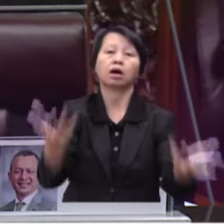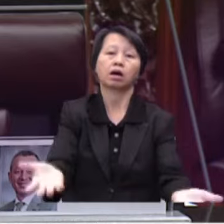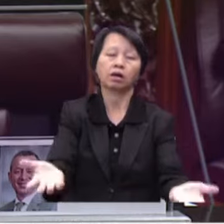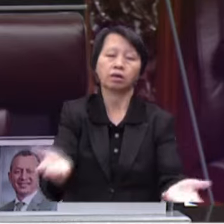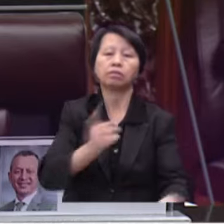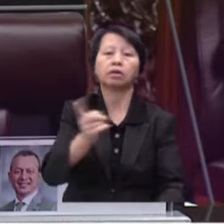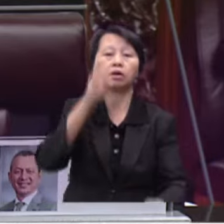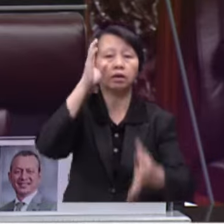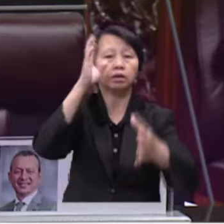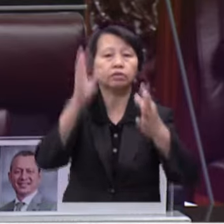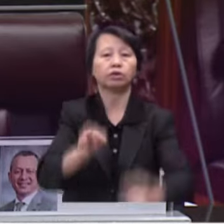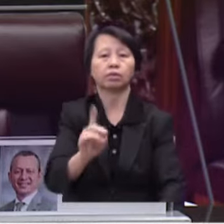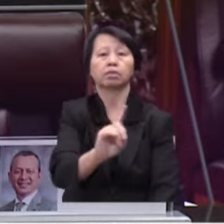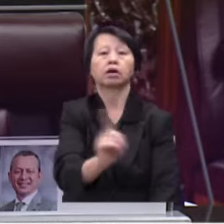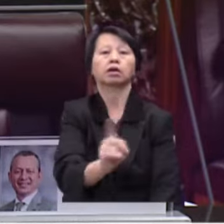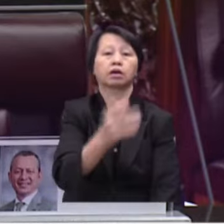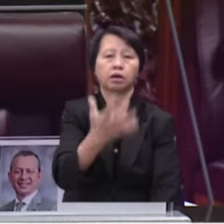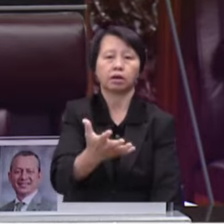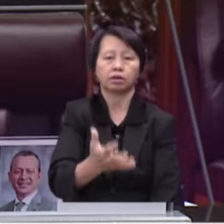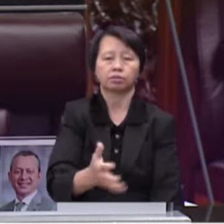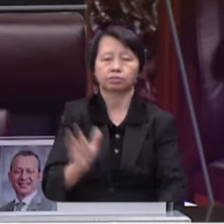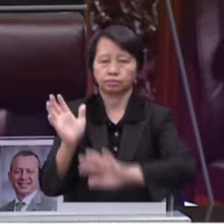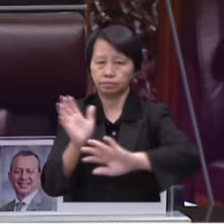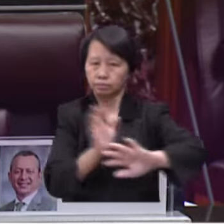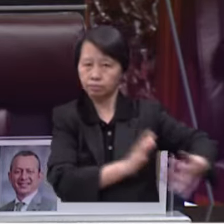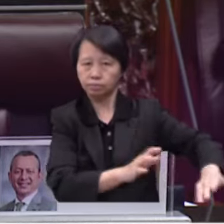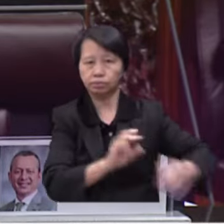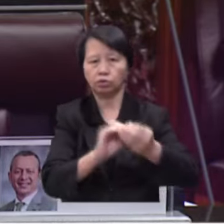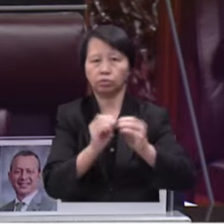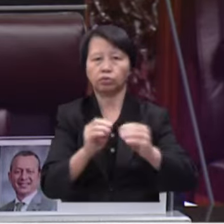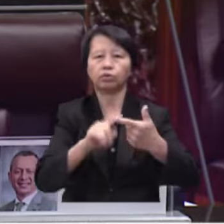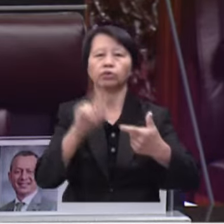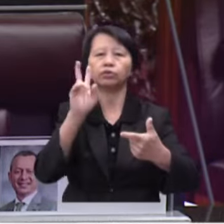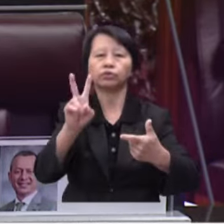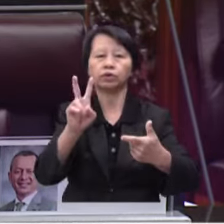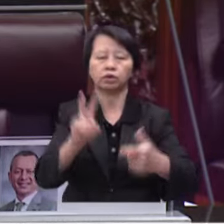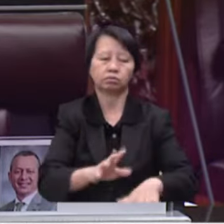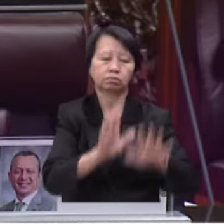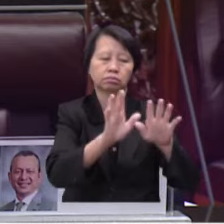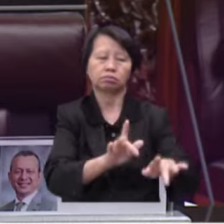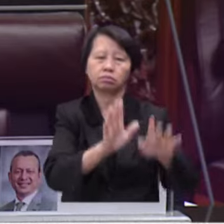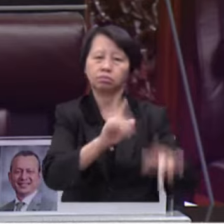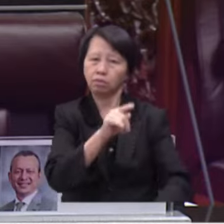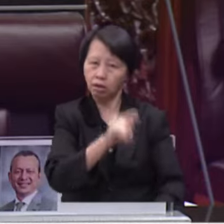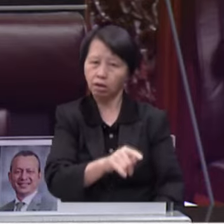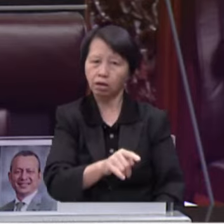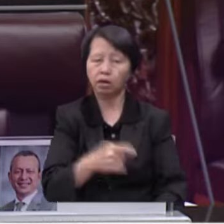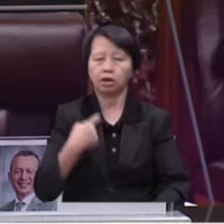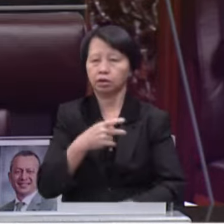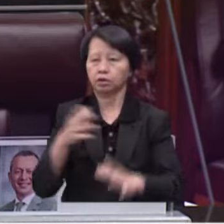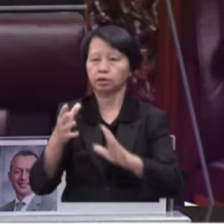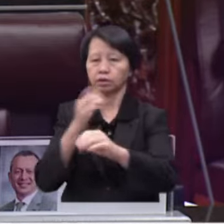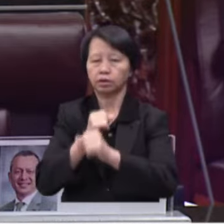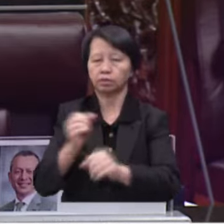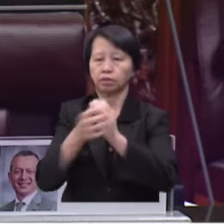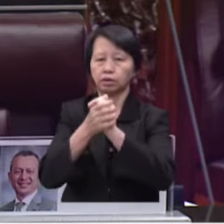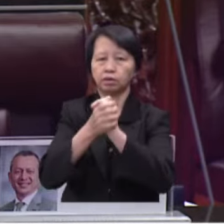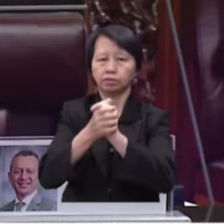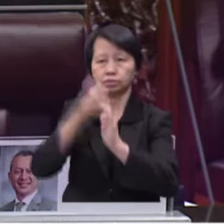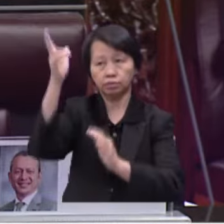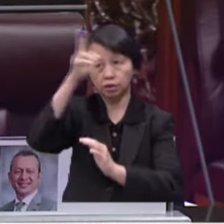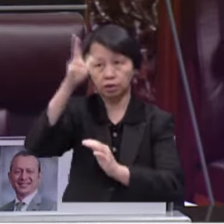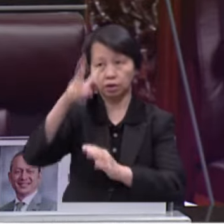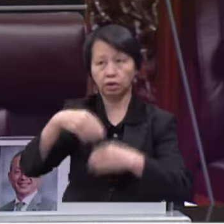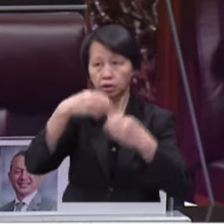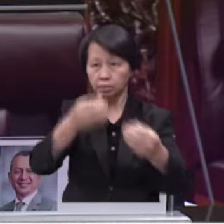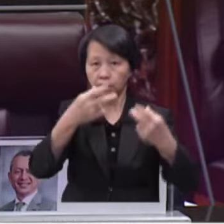yang kedua ialah dari segi asas kemanusiaan kita mendapat Tania ee kerajaan Adakah